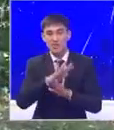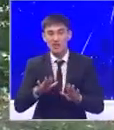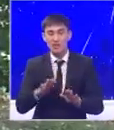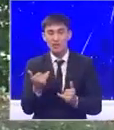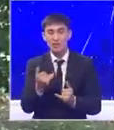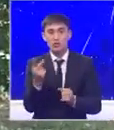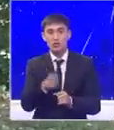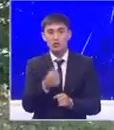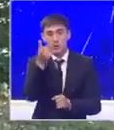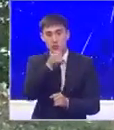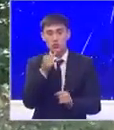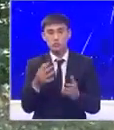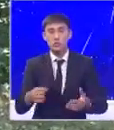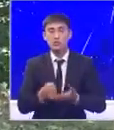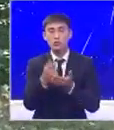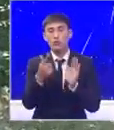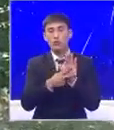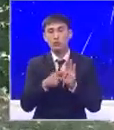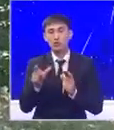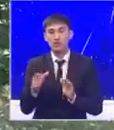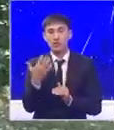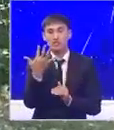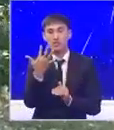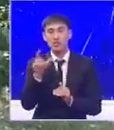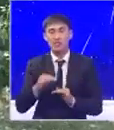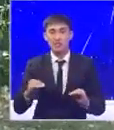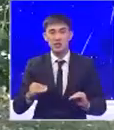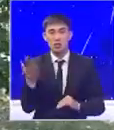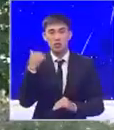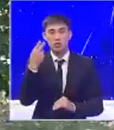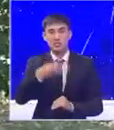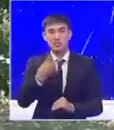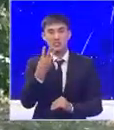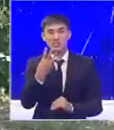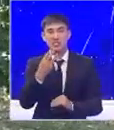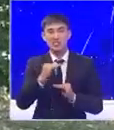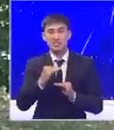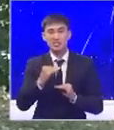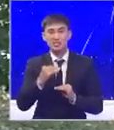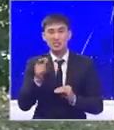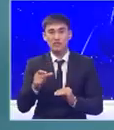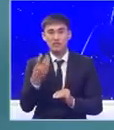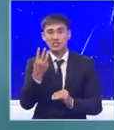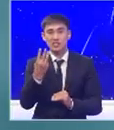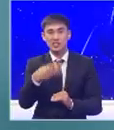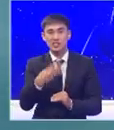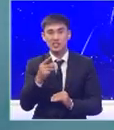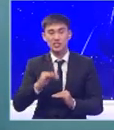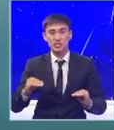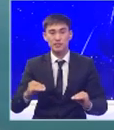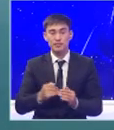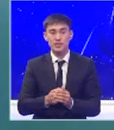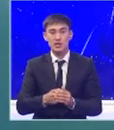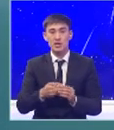текущем году нами спасено восемь человек в том числе пятеро детей а в прошлом 33 человека Четверо из которых дети 19